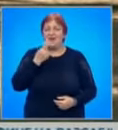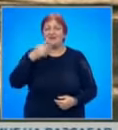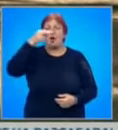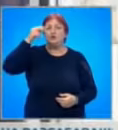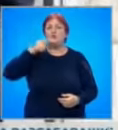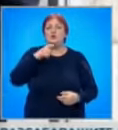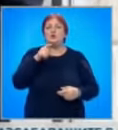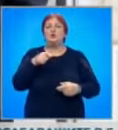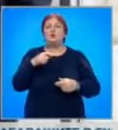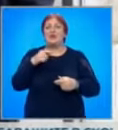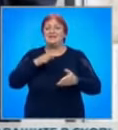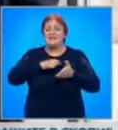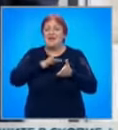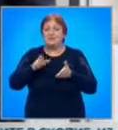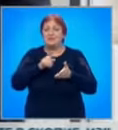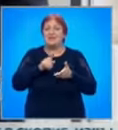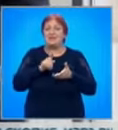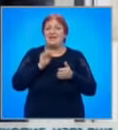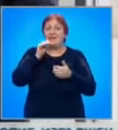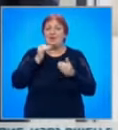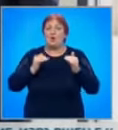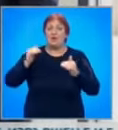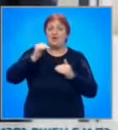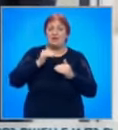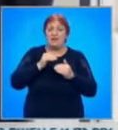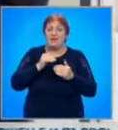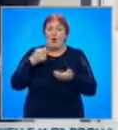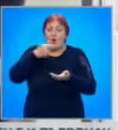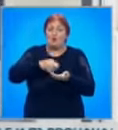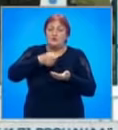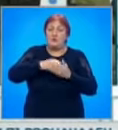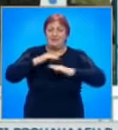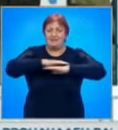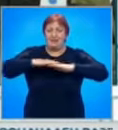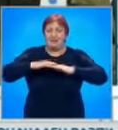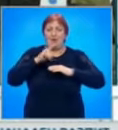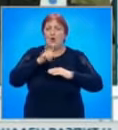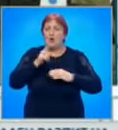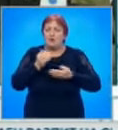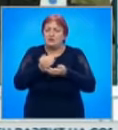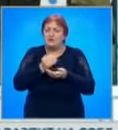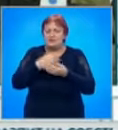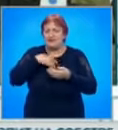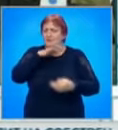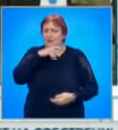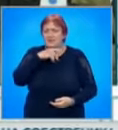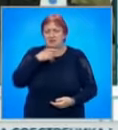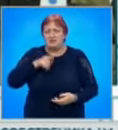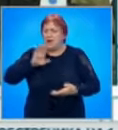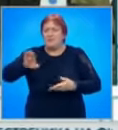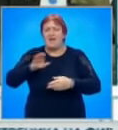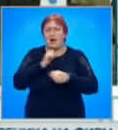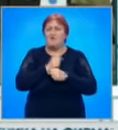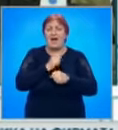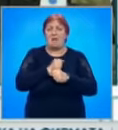темите, по които те се разминаха, беше дали да бъде увеличен осигурителния праг. кой колко ще спестява за старините си, си е